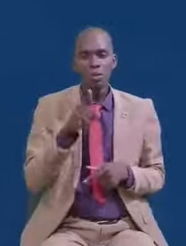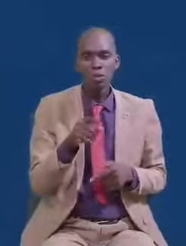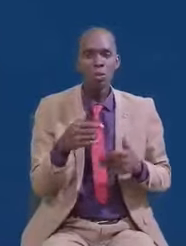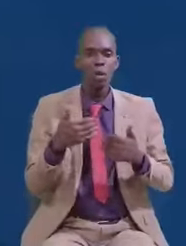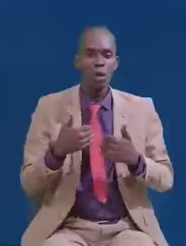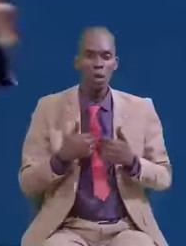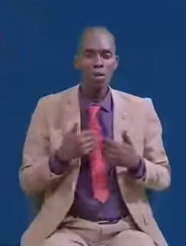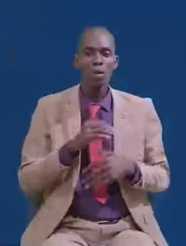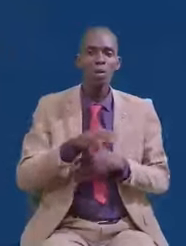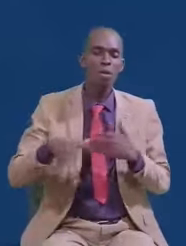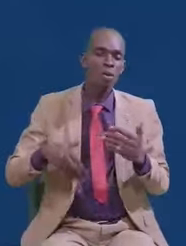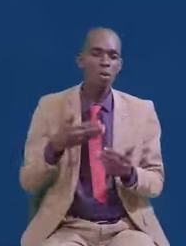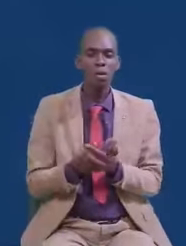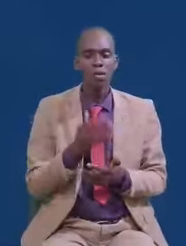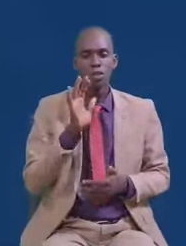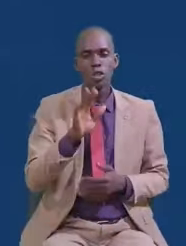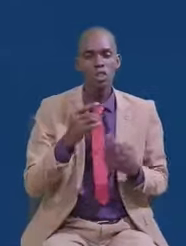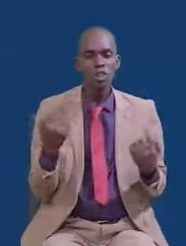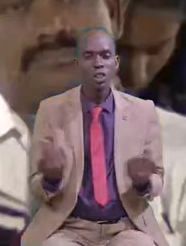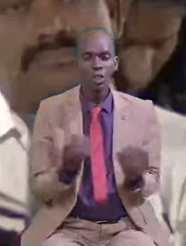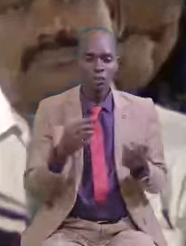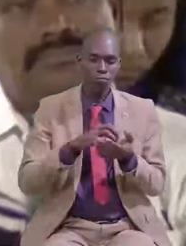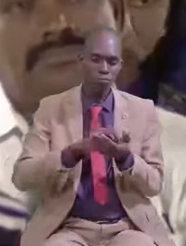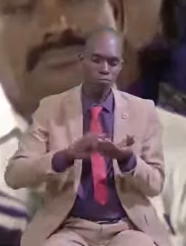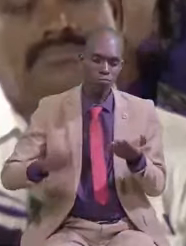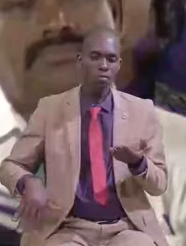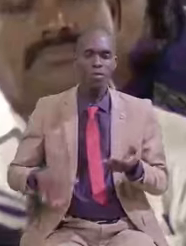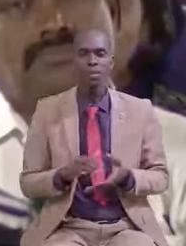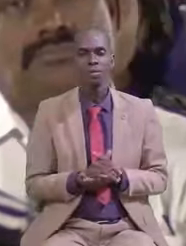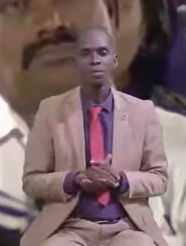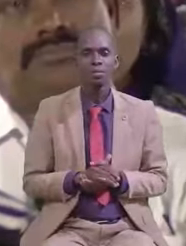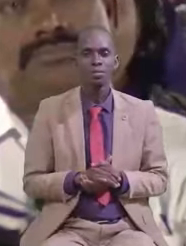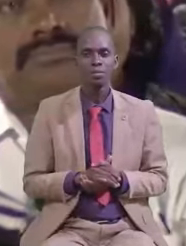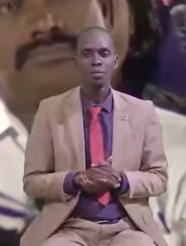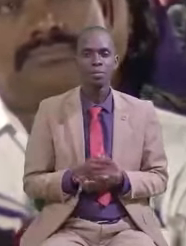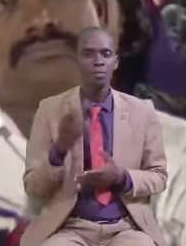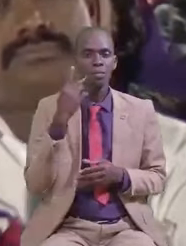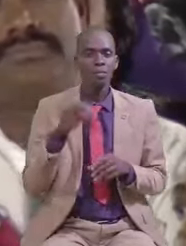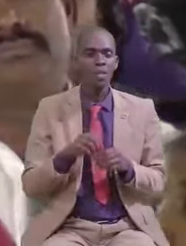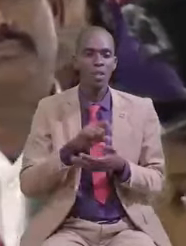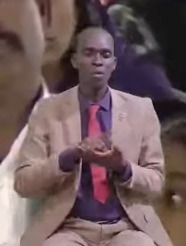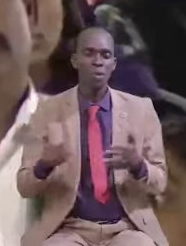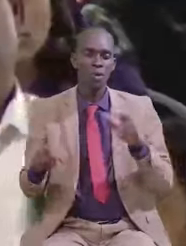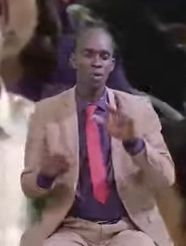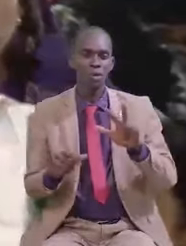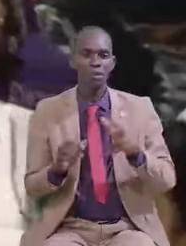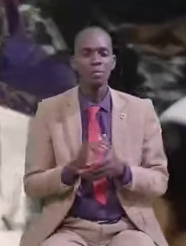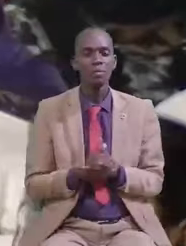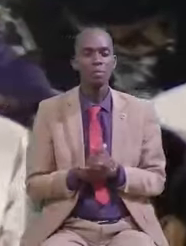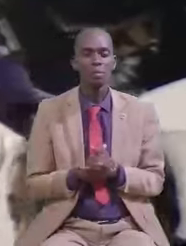et puis vous aurez tous vos péchés effacés. Verset 3 ici. Verset 3